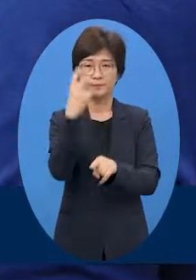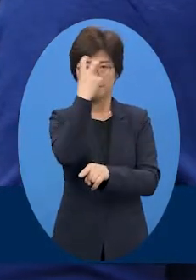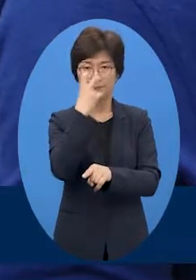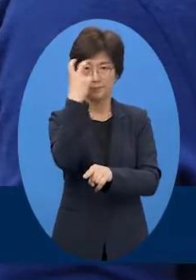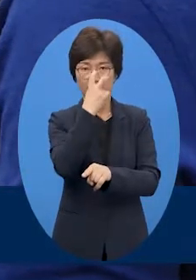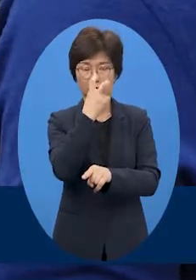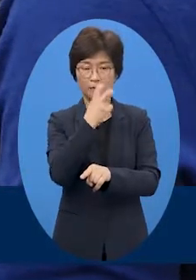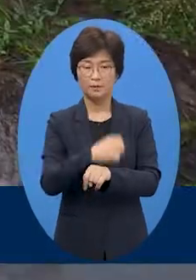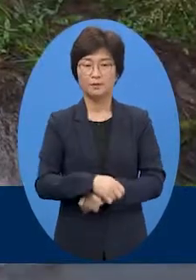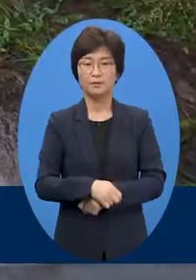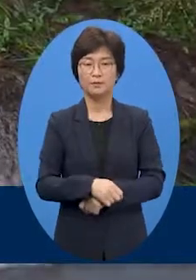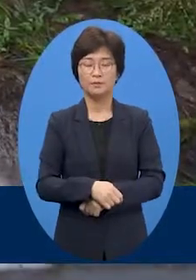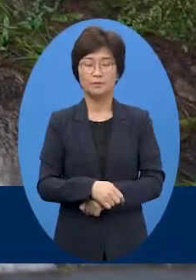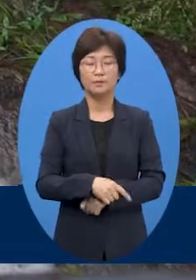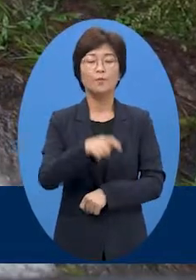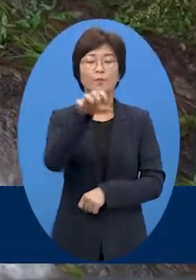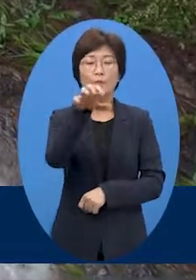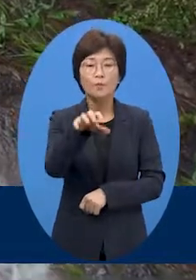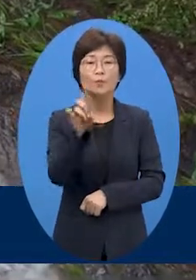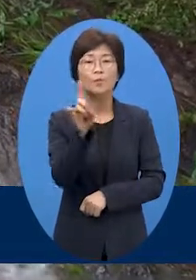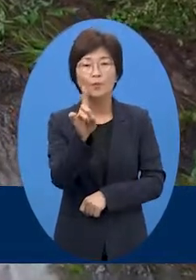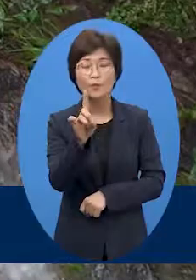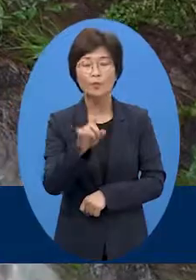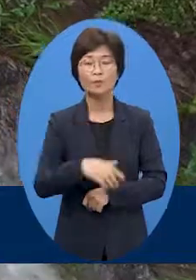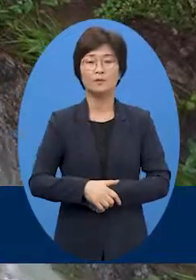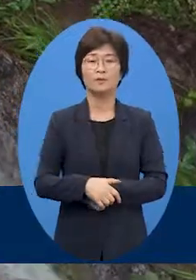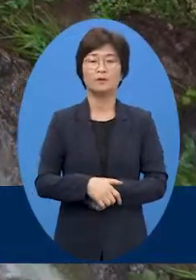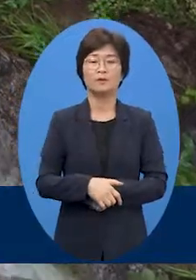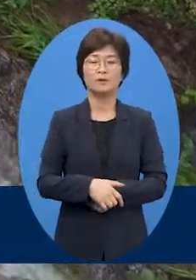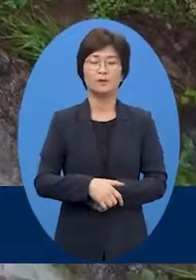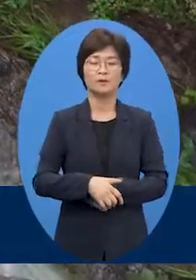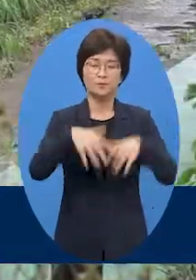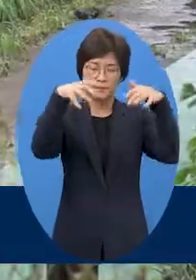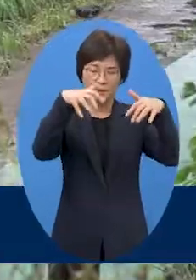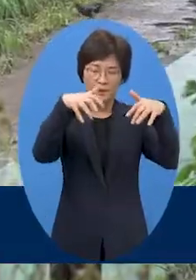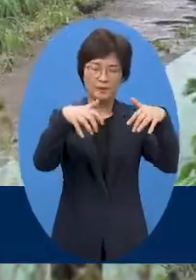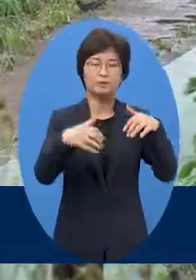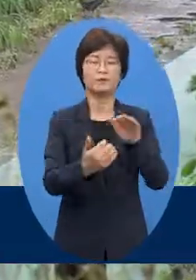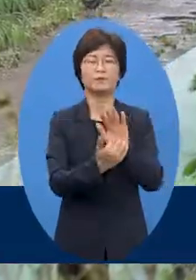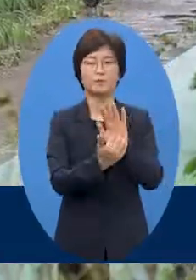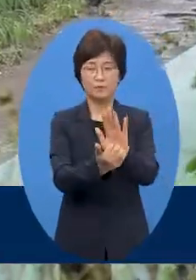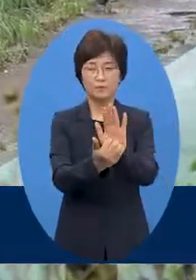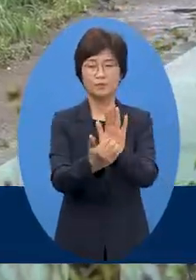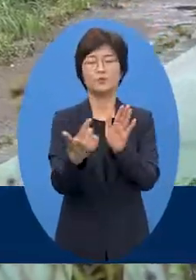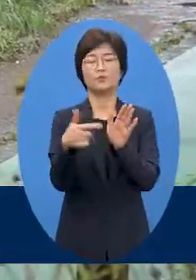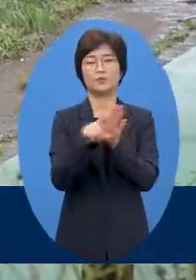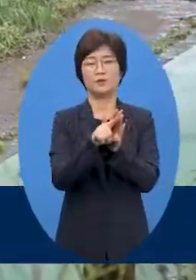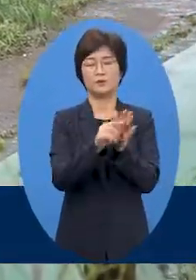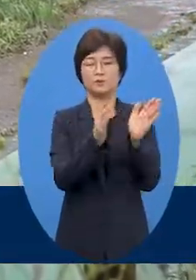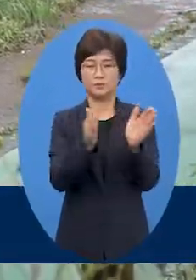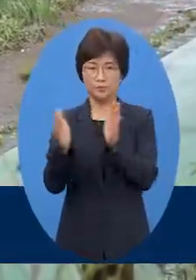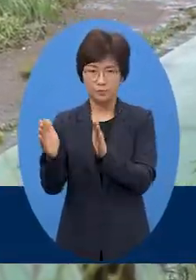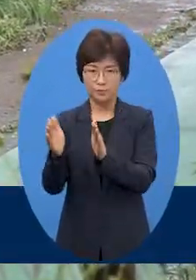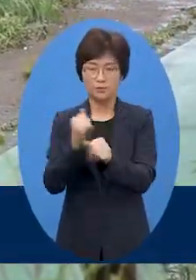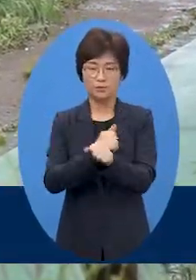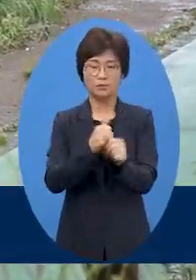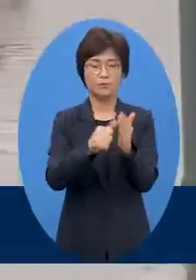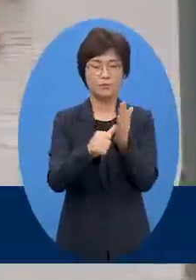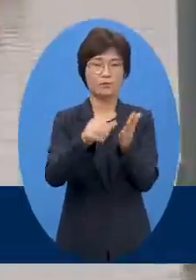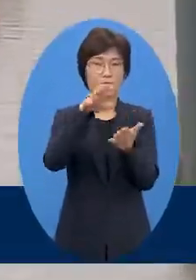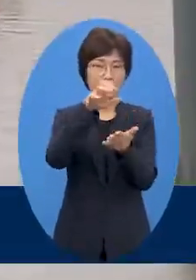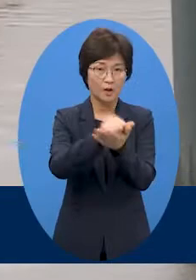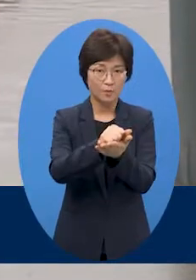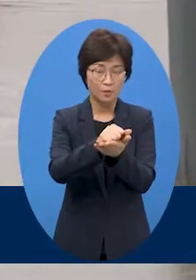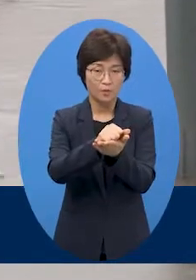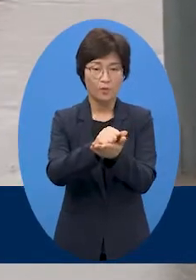진행했습니다 종 점 점검 사항으로는 수방 대책 수립 현왕 집 앉지 마 배수시설 미에 수방 차제에